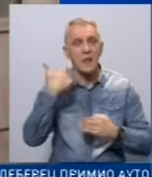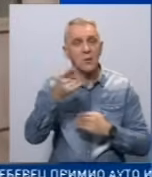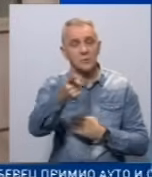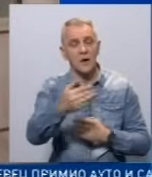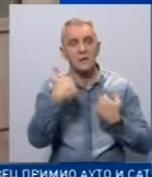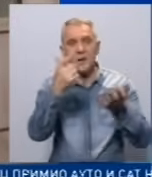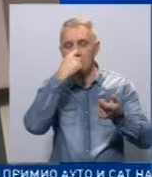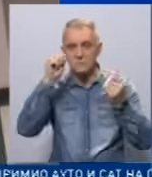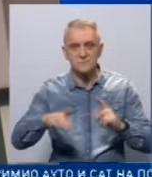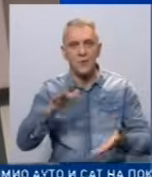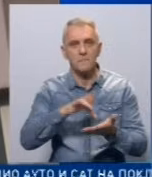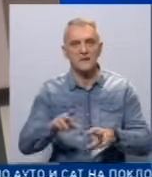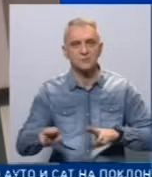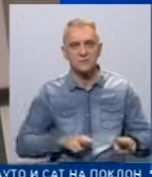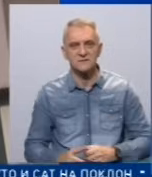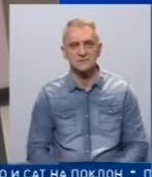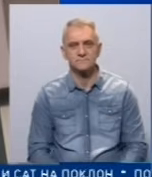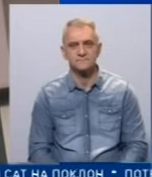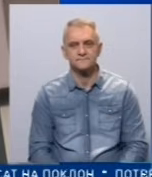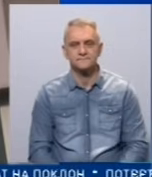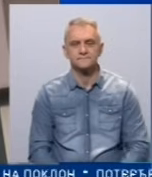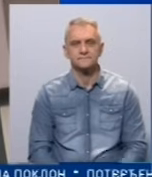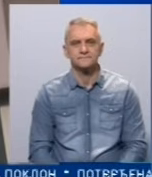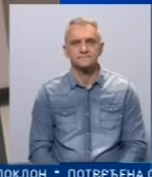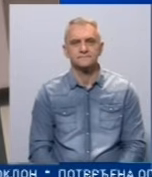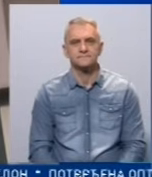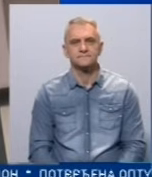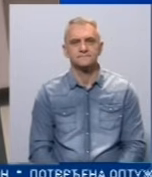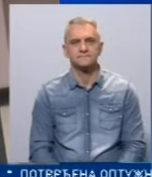dana nakon toga je podnio ostavku na mjesto ministra.